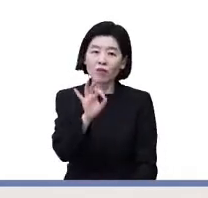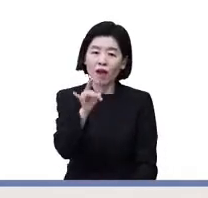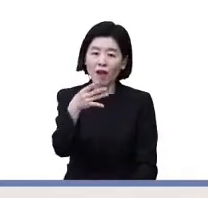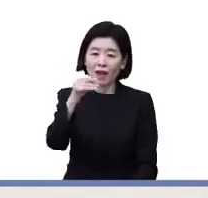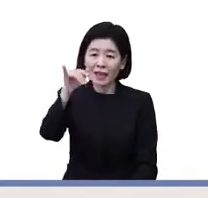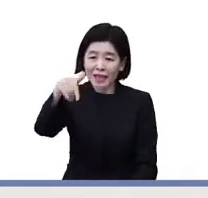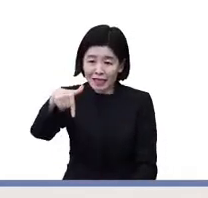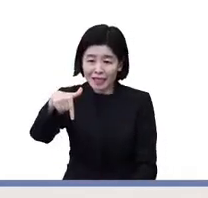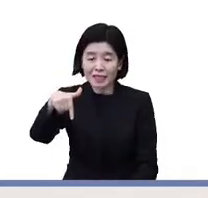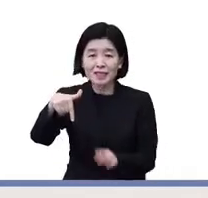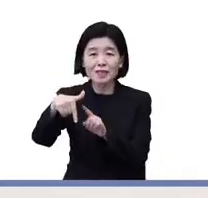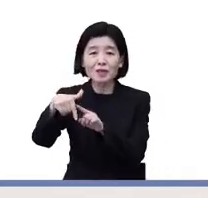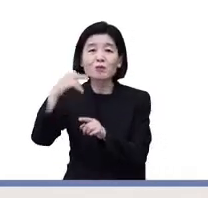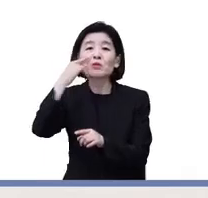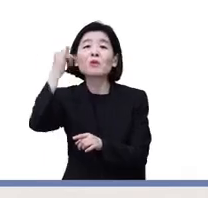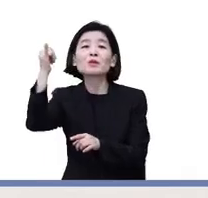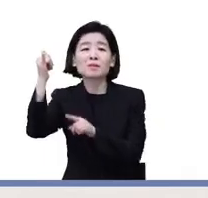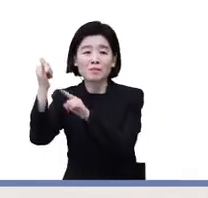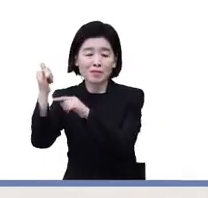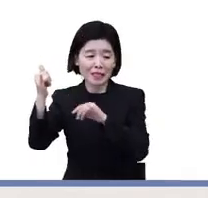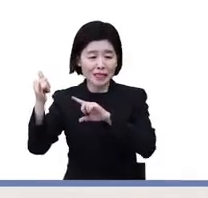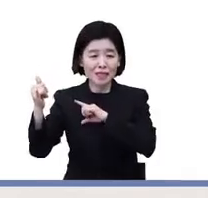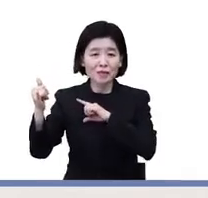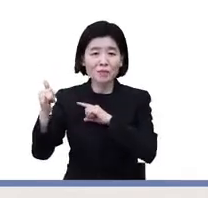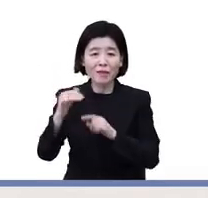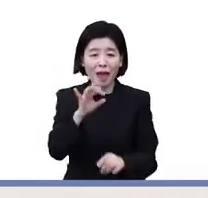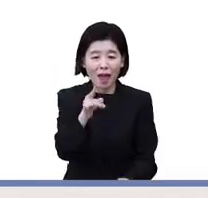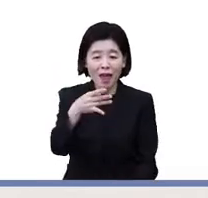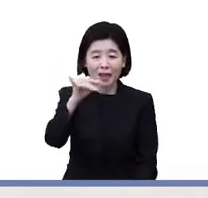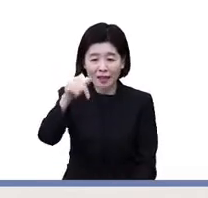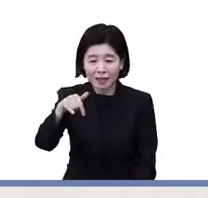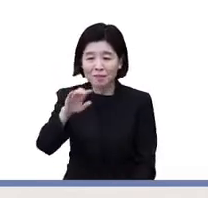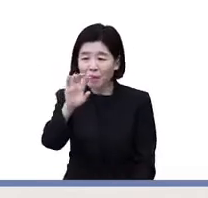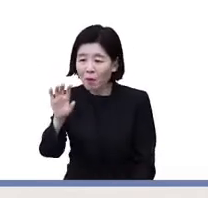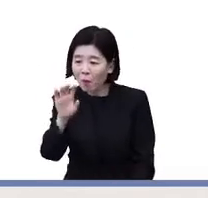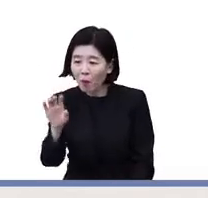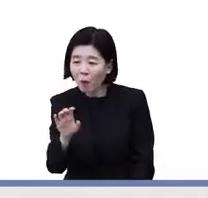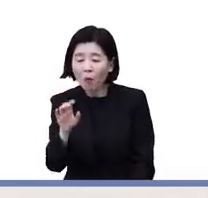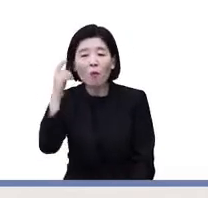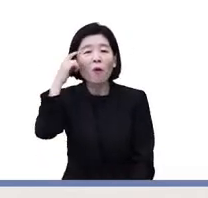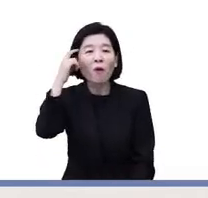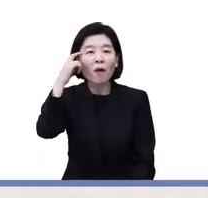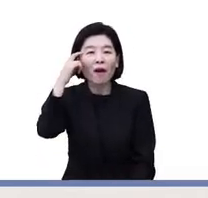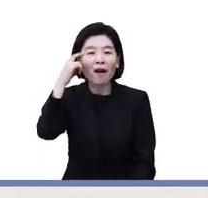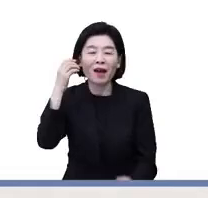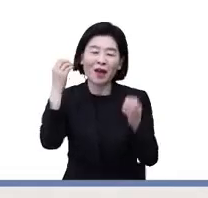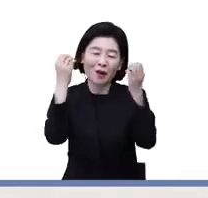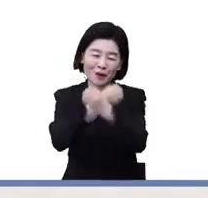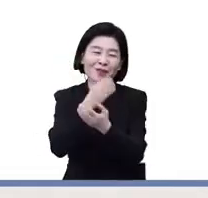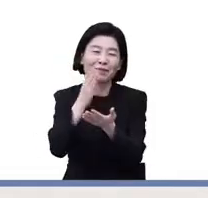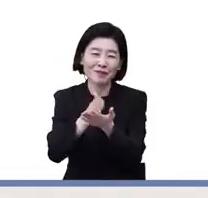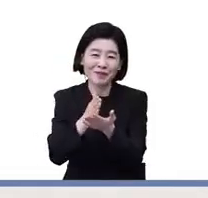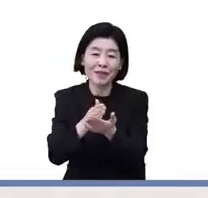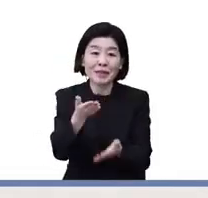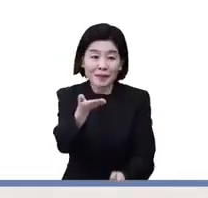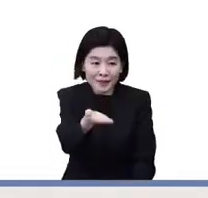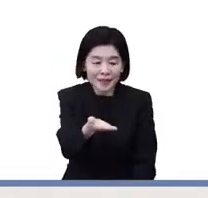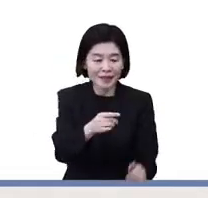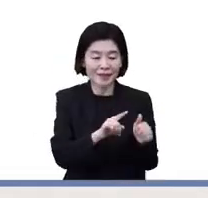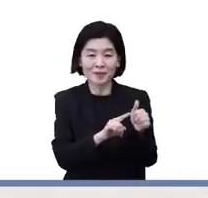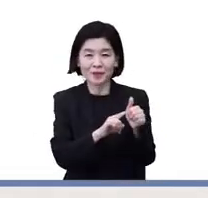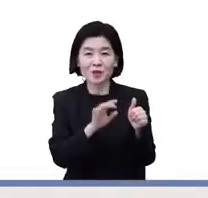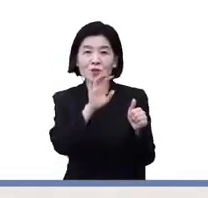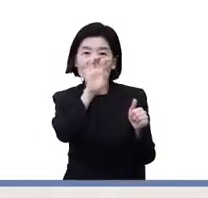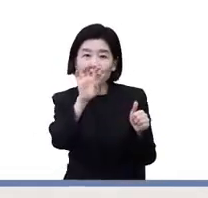저분의 부모님은 어떻게 그렇게 장난스럽게 이름을 지었지? 하실 수도 있을 것 같은데 오해하지 마시고요. 이분이 유럽에서 미국으로 망명을